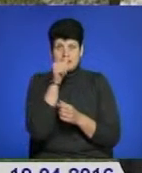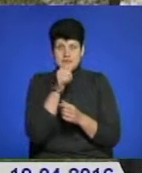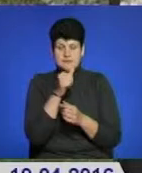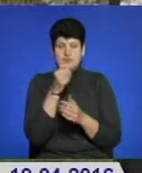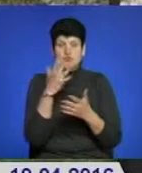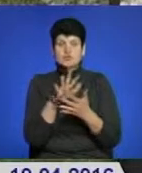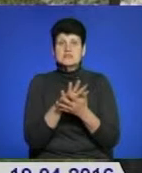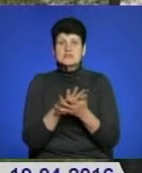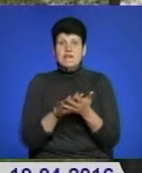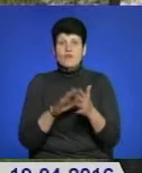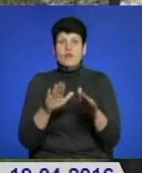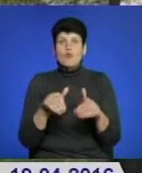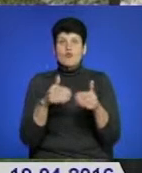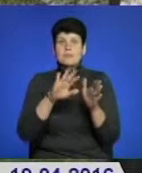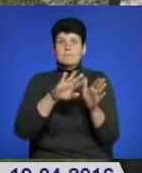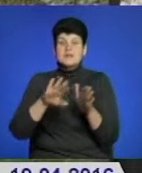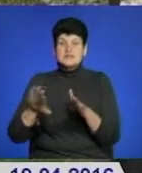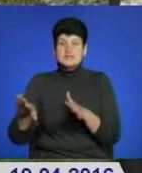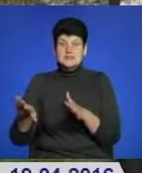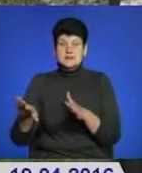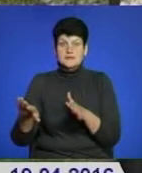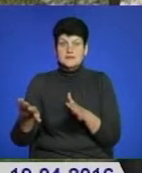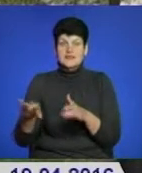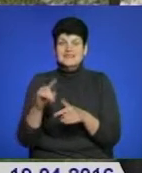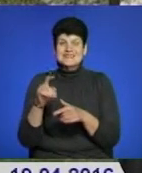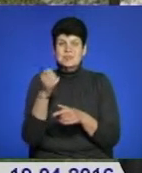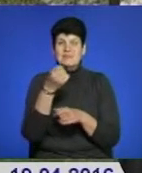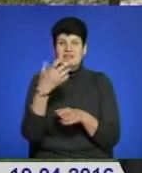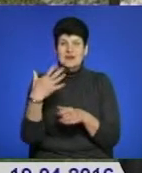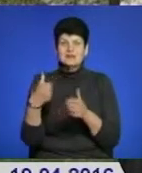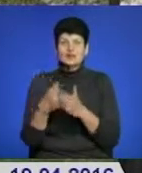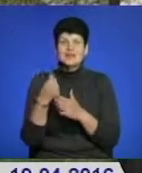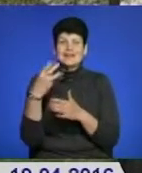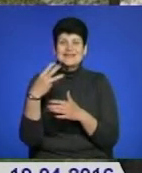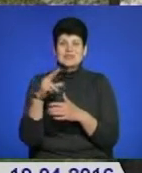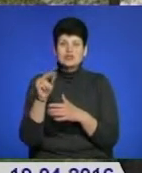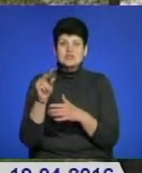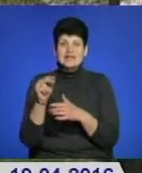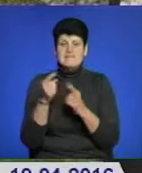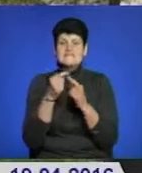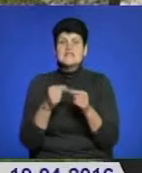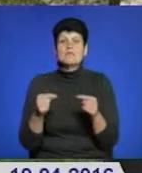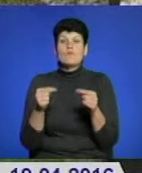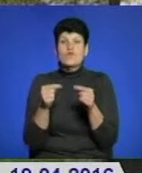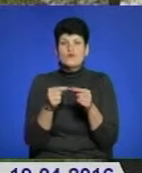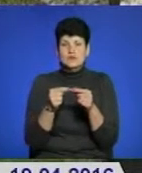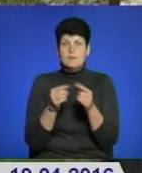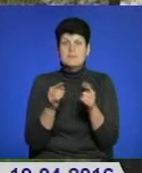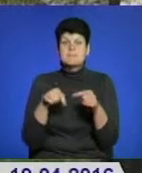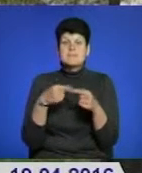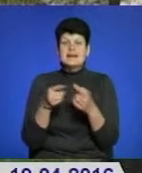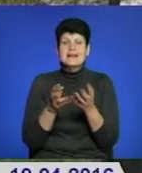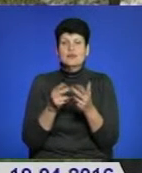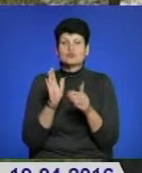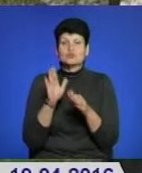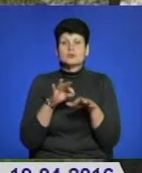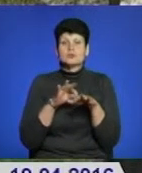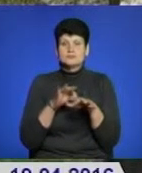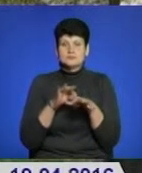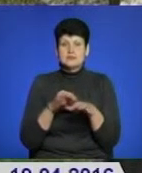заяву подано в період з 15 по 30 число, відповідно перерахунок буде проведено з